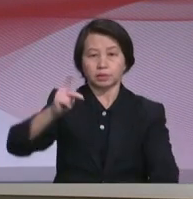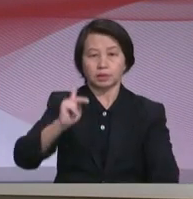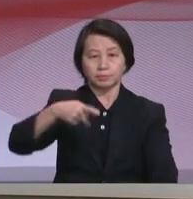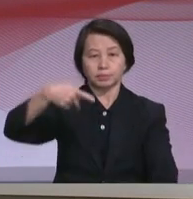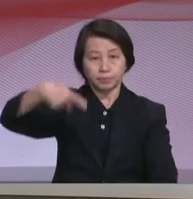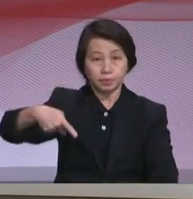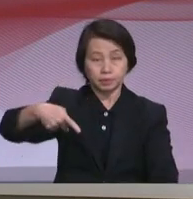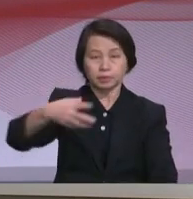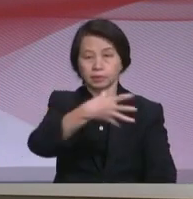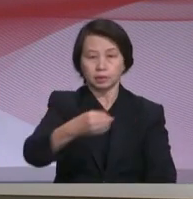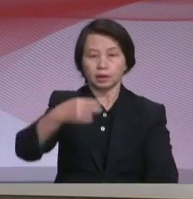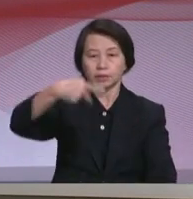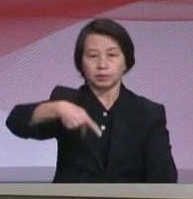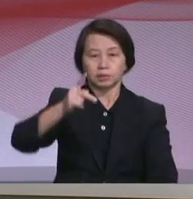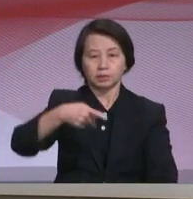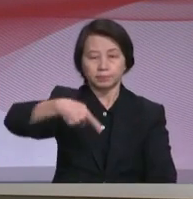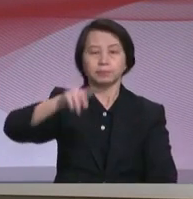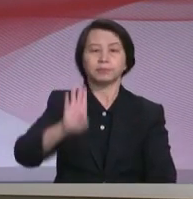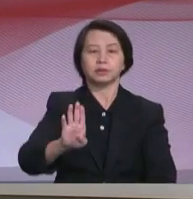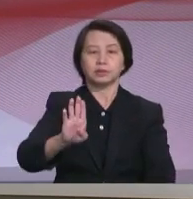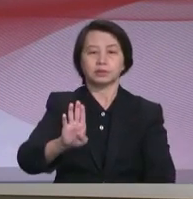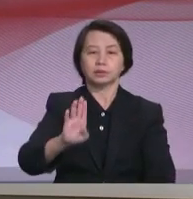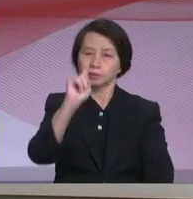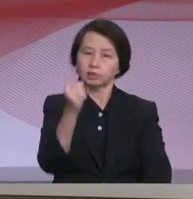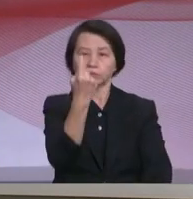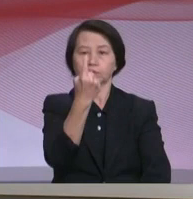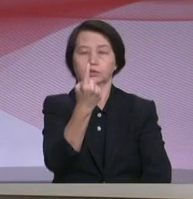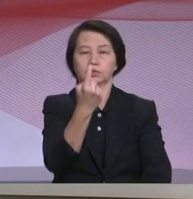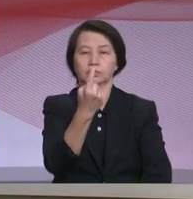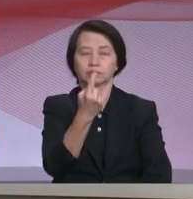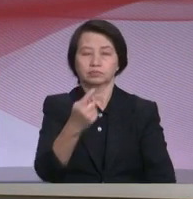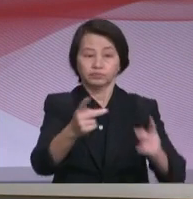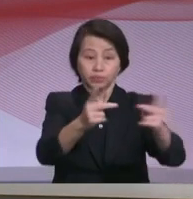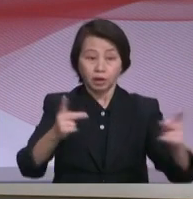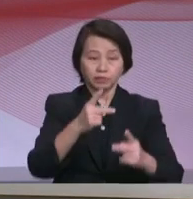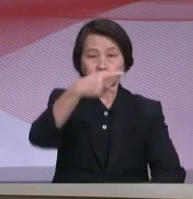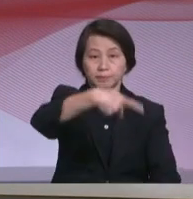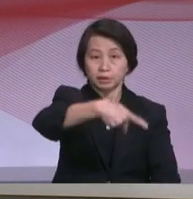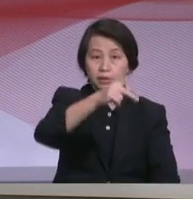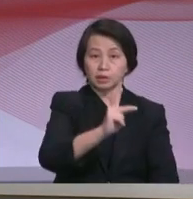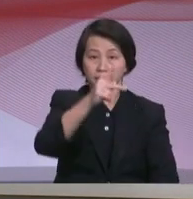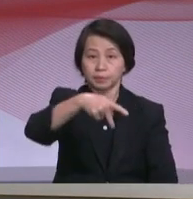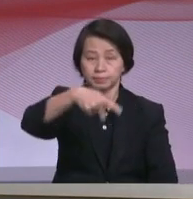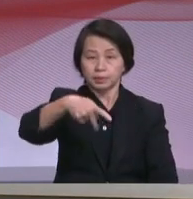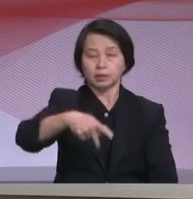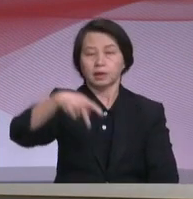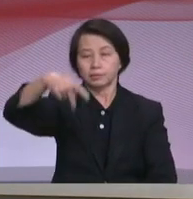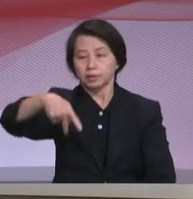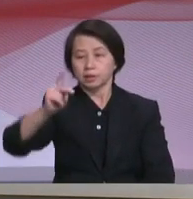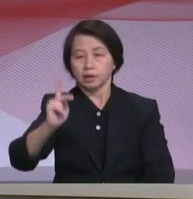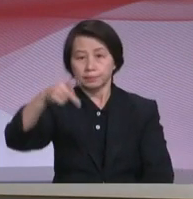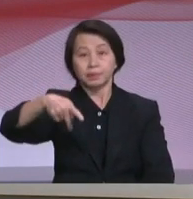PKPP dan PKPB sahaja. Di kawasan PKPD tidak dibenarkan.